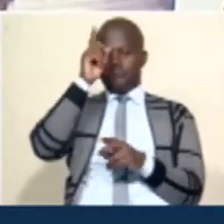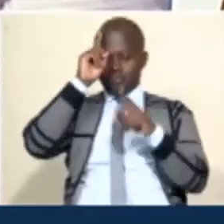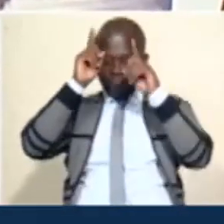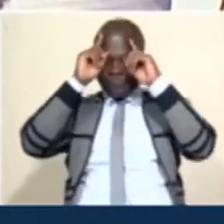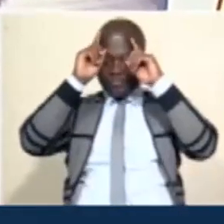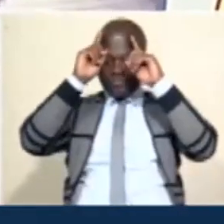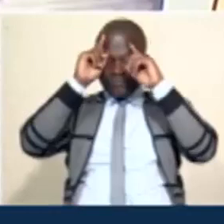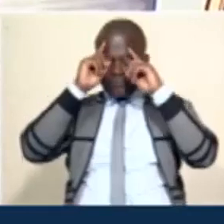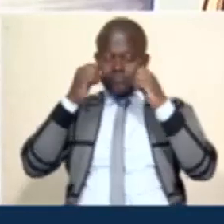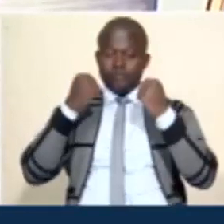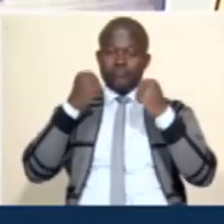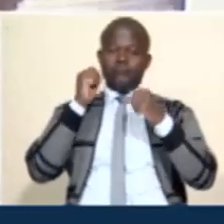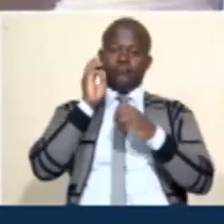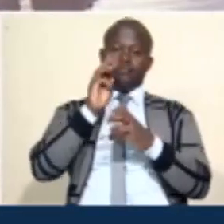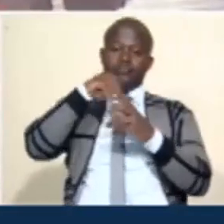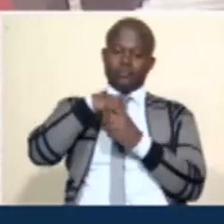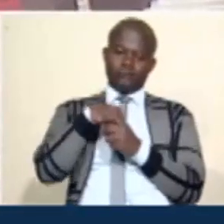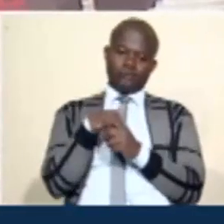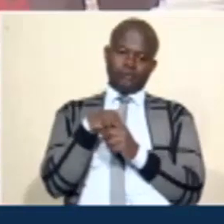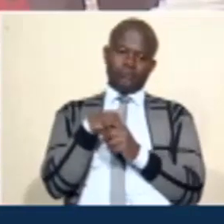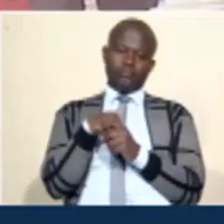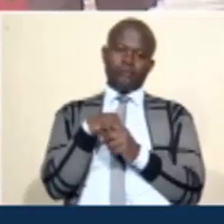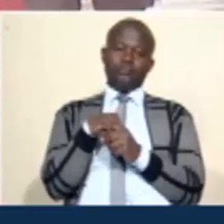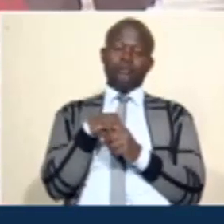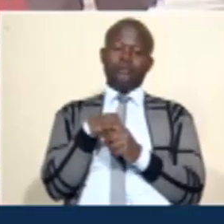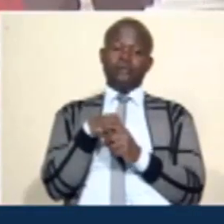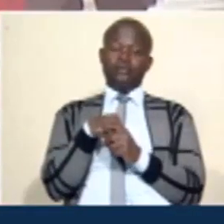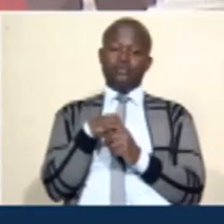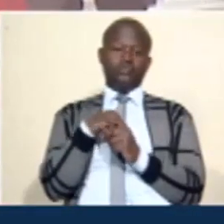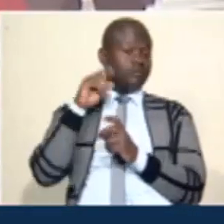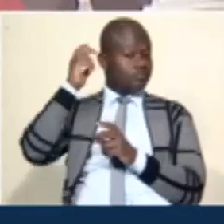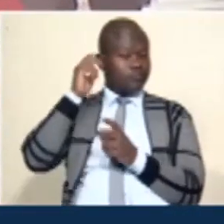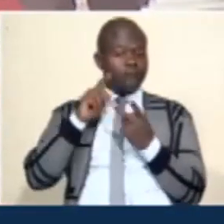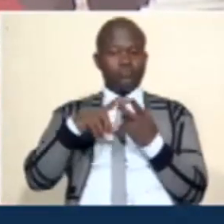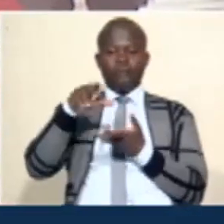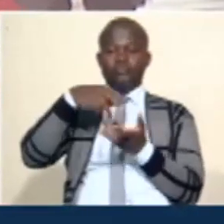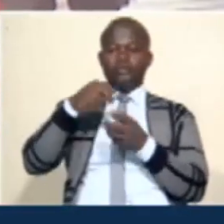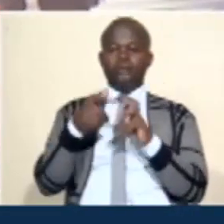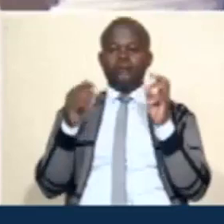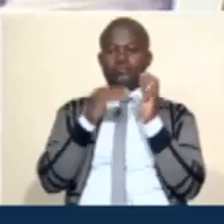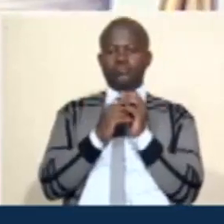Empire uzaba ukubiyemo audio mixing and the